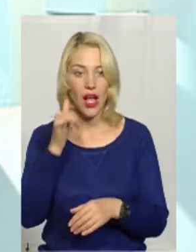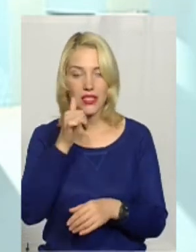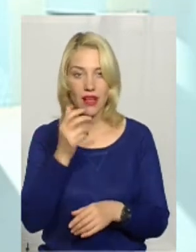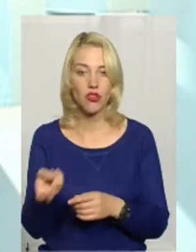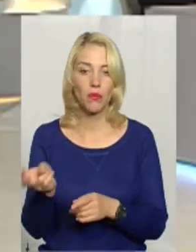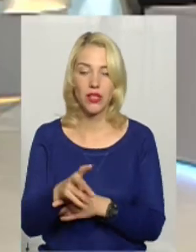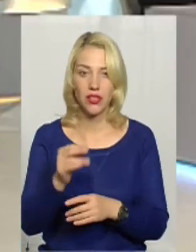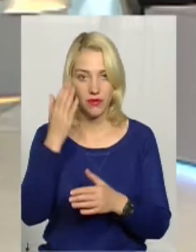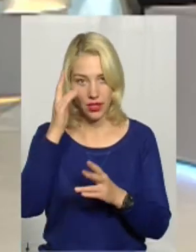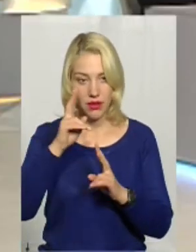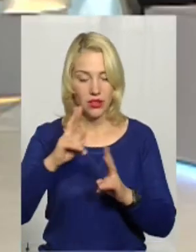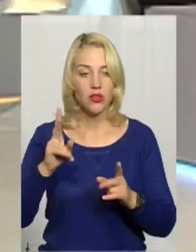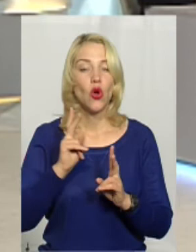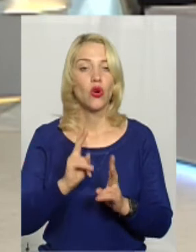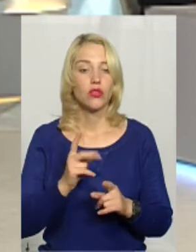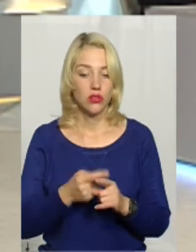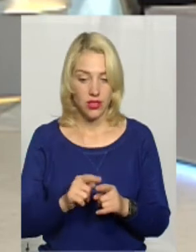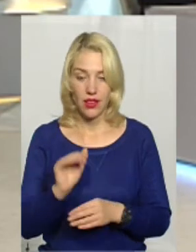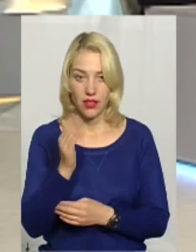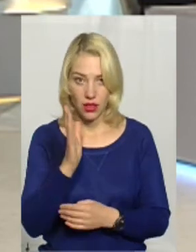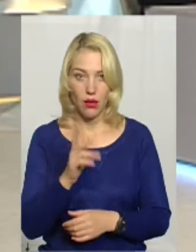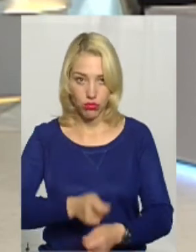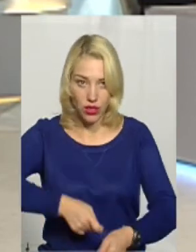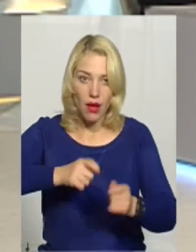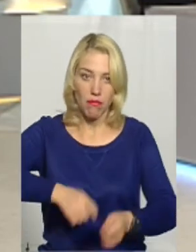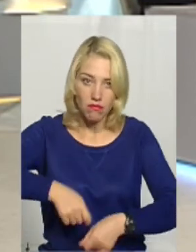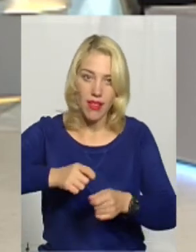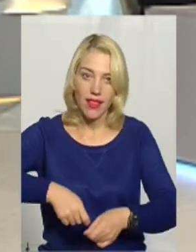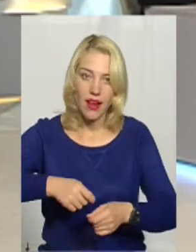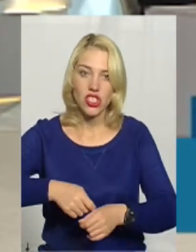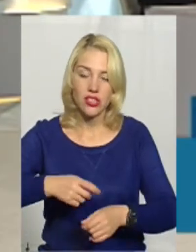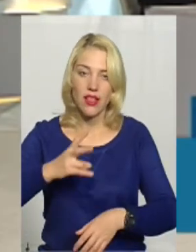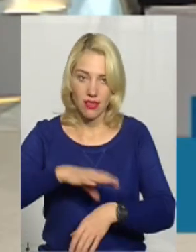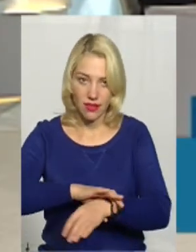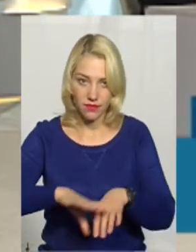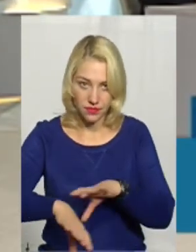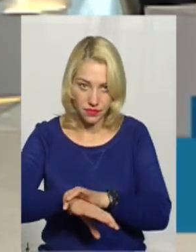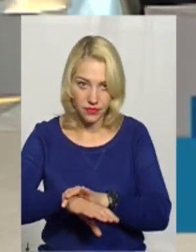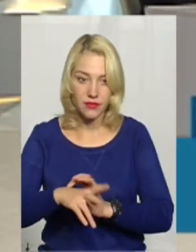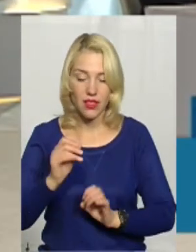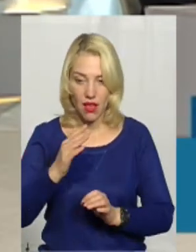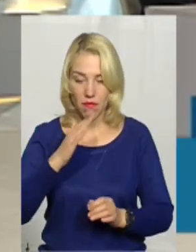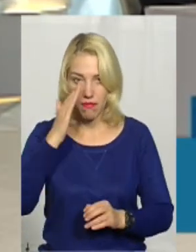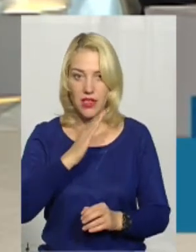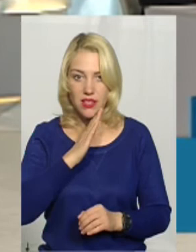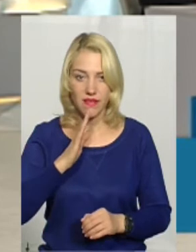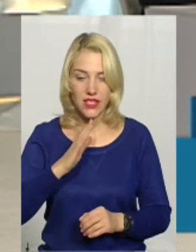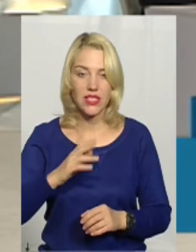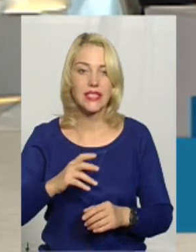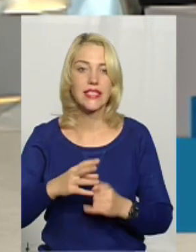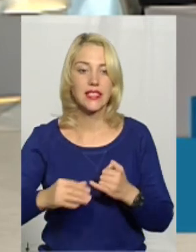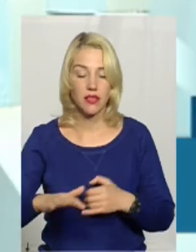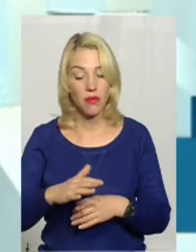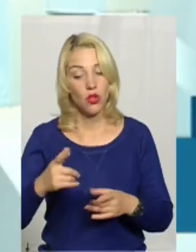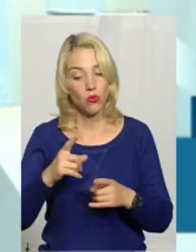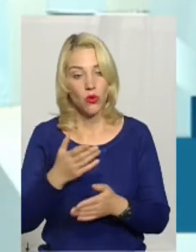прийде непонятно хто, і ця дитина буде батрачити на своїй землі, на батьківській землі. Тому ми робимо свої